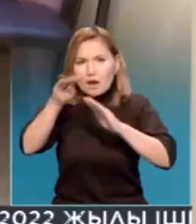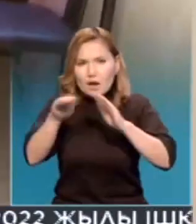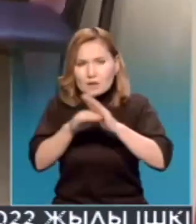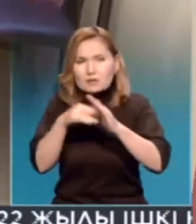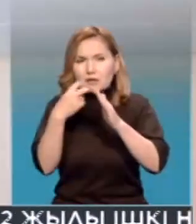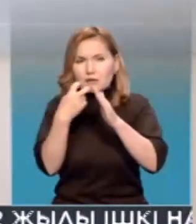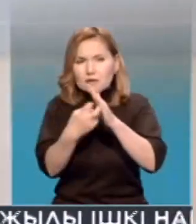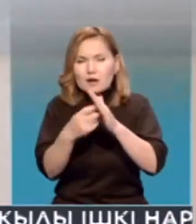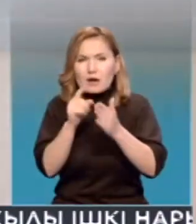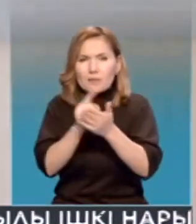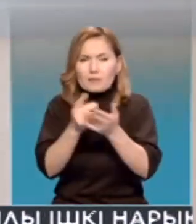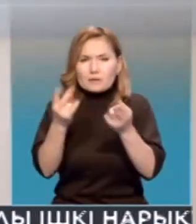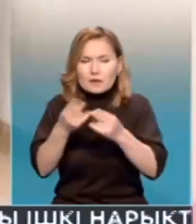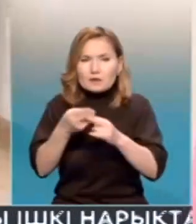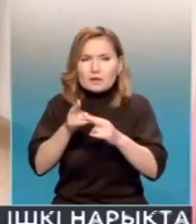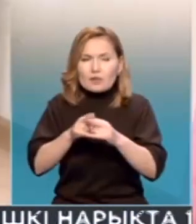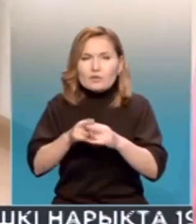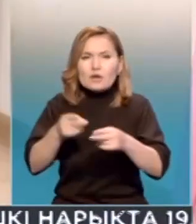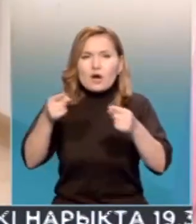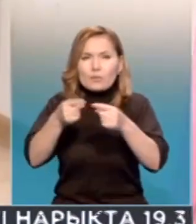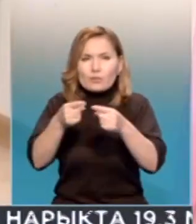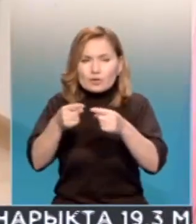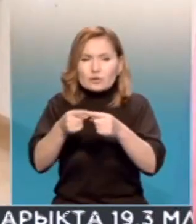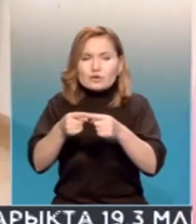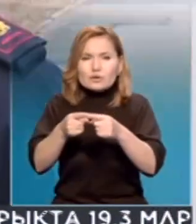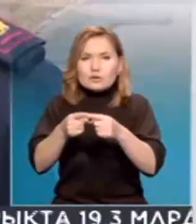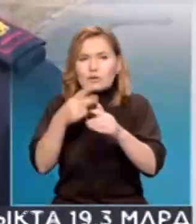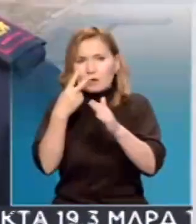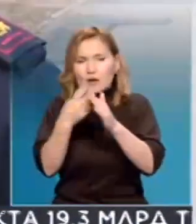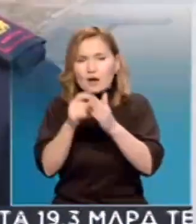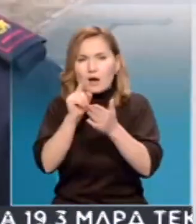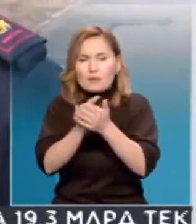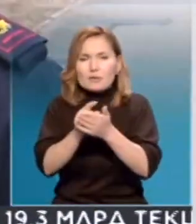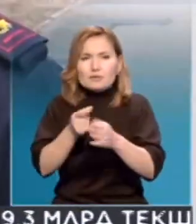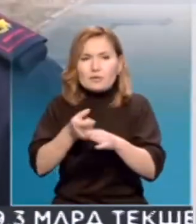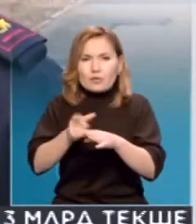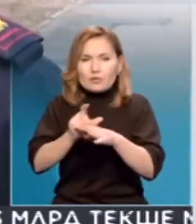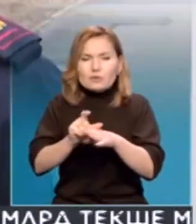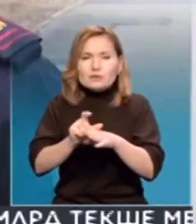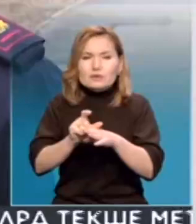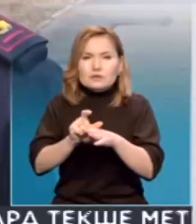үйінді бұрыш қабырғасы, осы жерлер ең қауіпсіз жерлер.